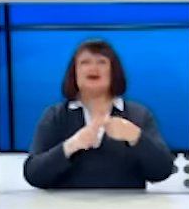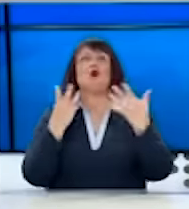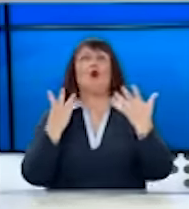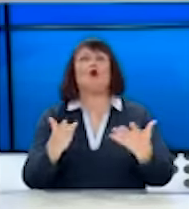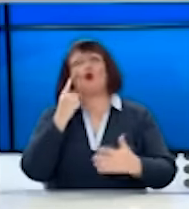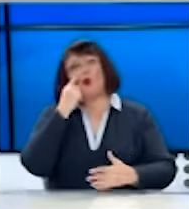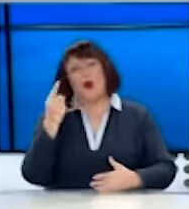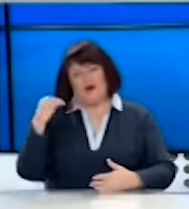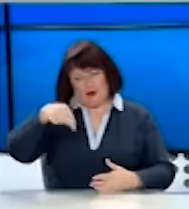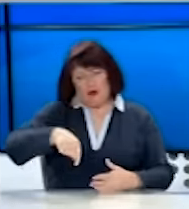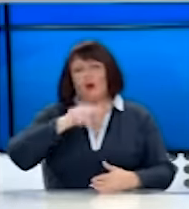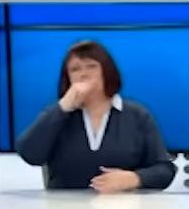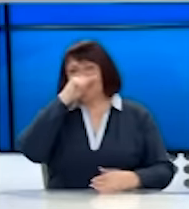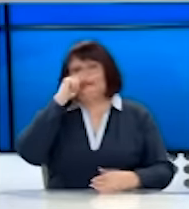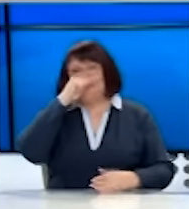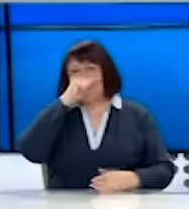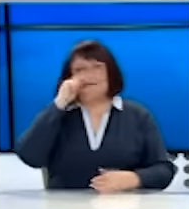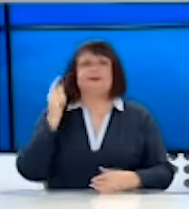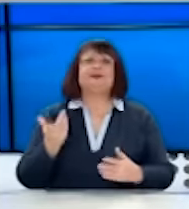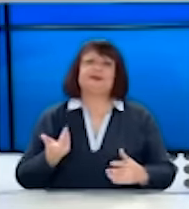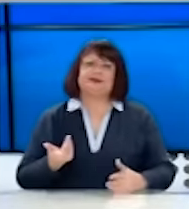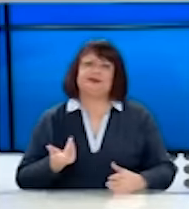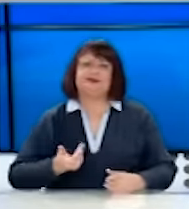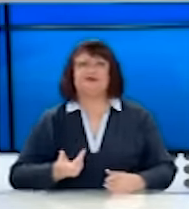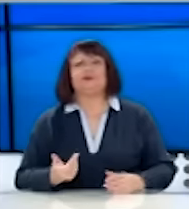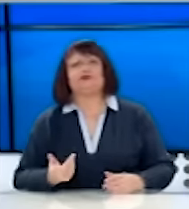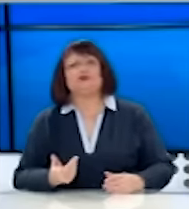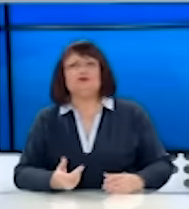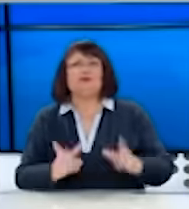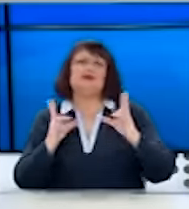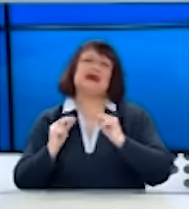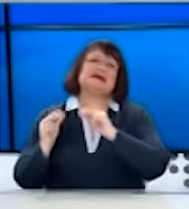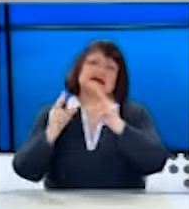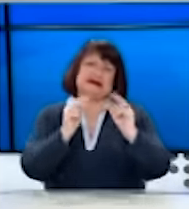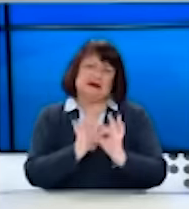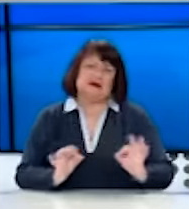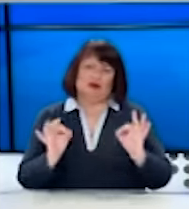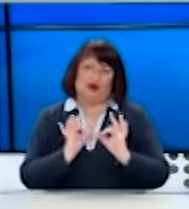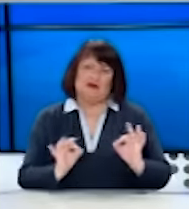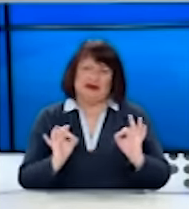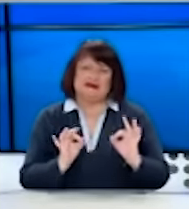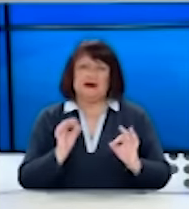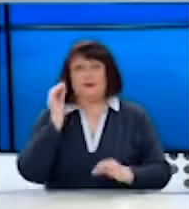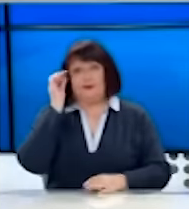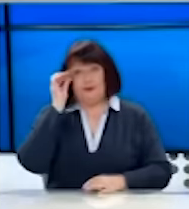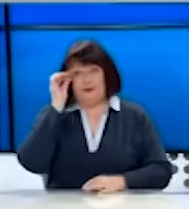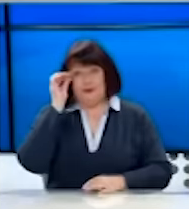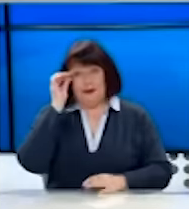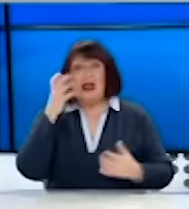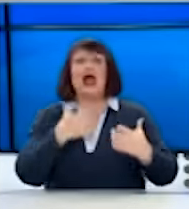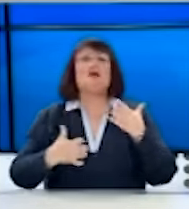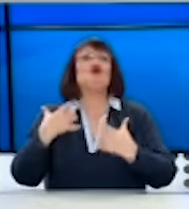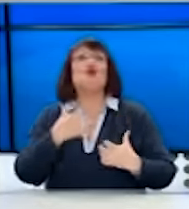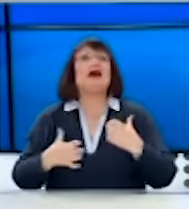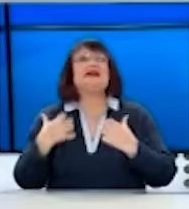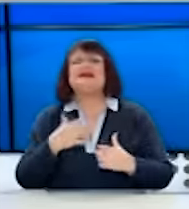8 Νοεμβρίου, για την οποία ήδη γίνεται πολύ μεγάλη συζήτηση. Το ανησυχητικό στην όλη